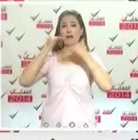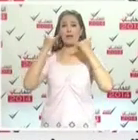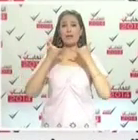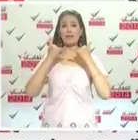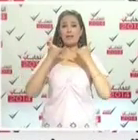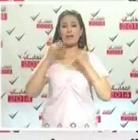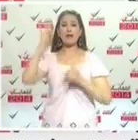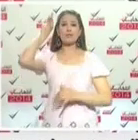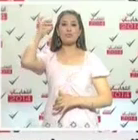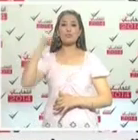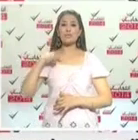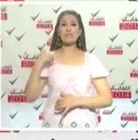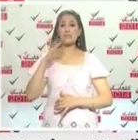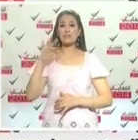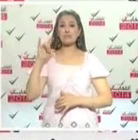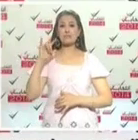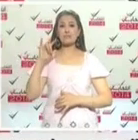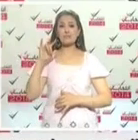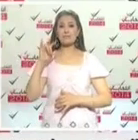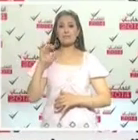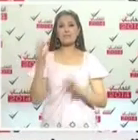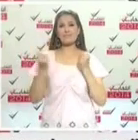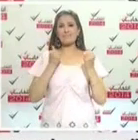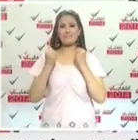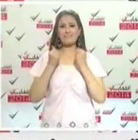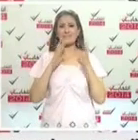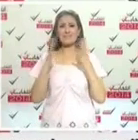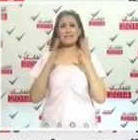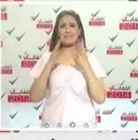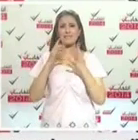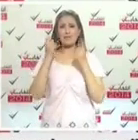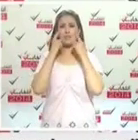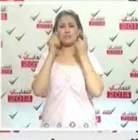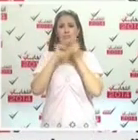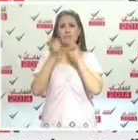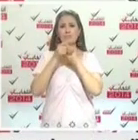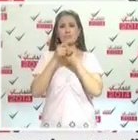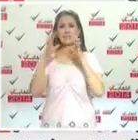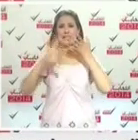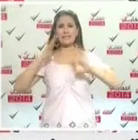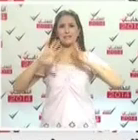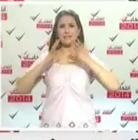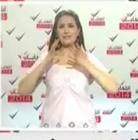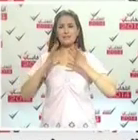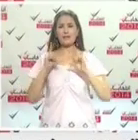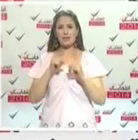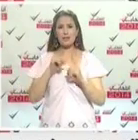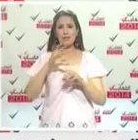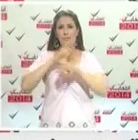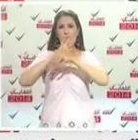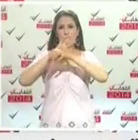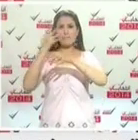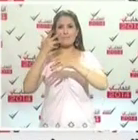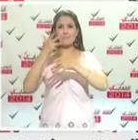تونسي اسمه صالح صالح يتمم وعينه حمراء وتاعب وقال قلتله لاباس مريض